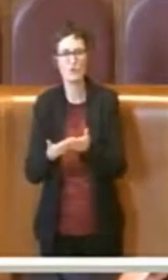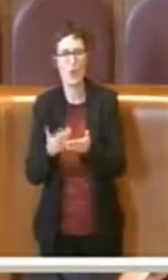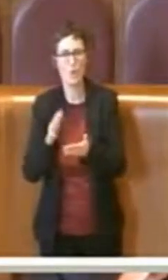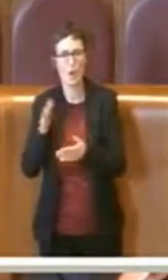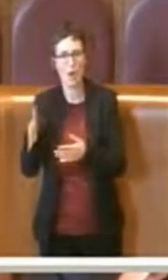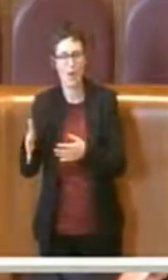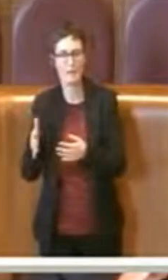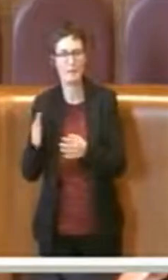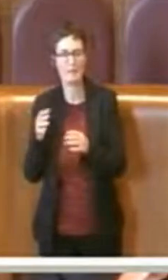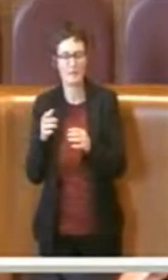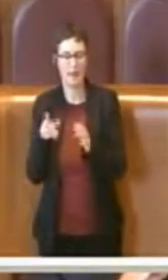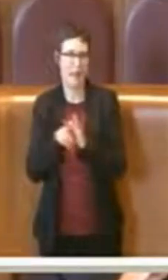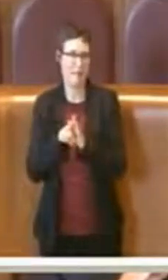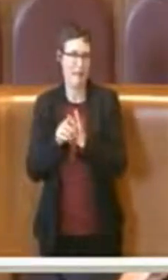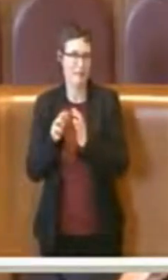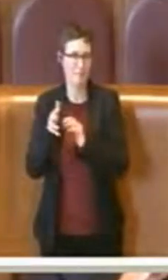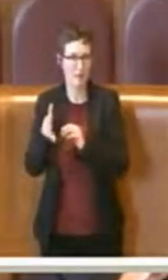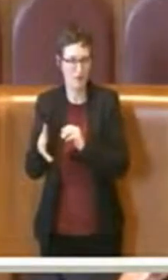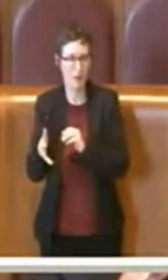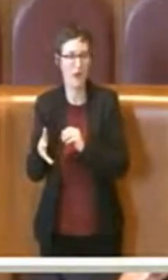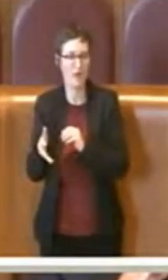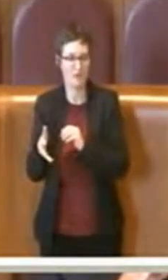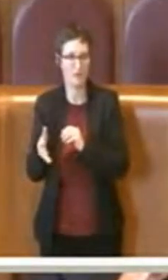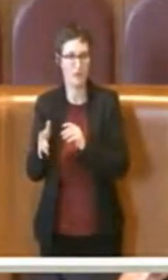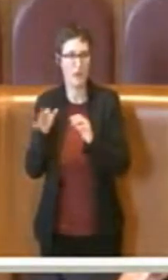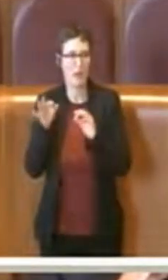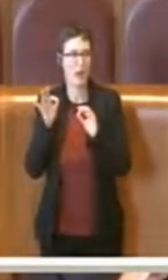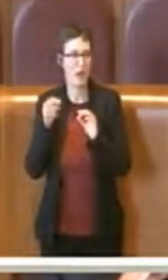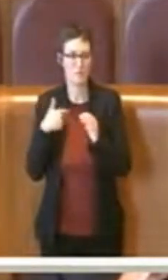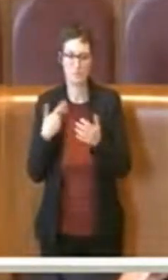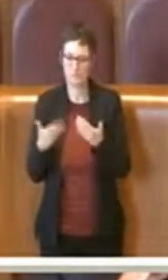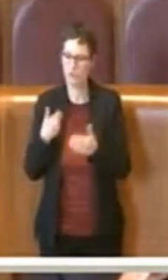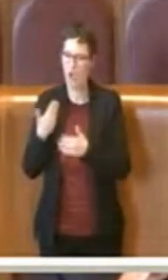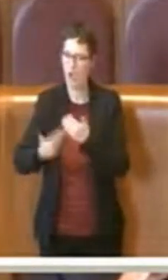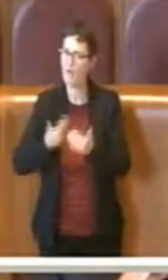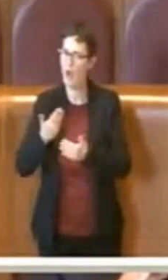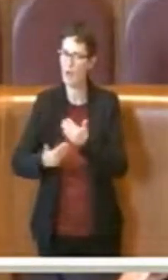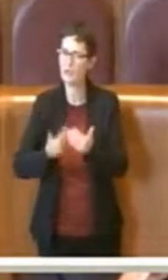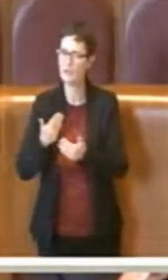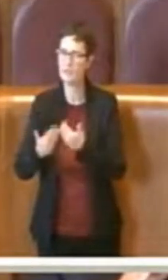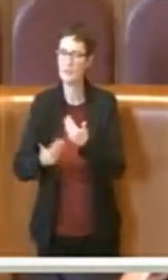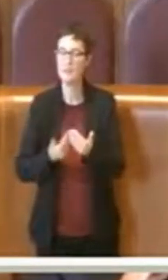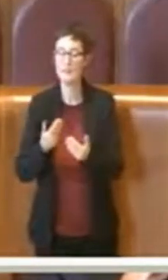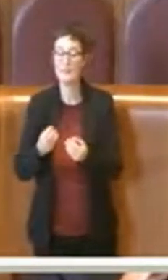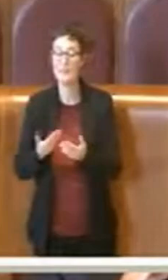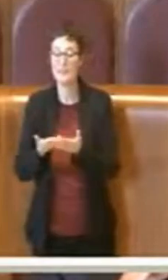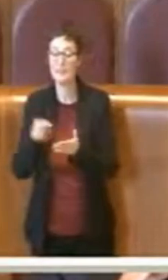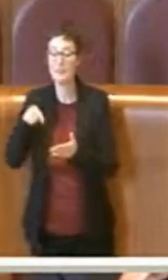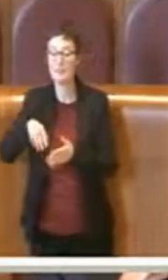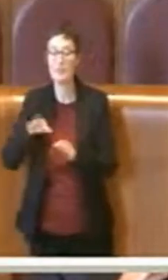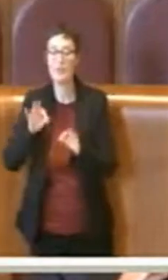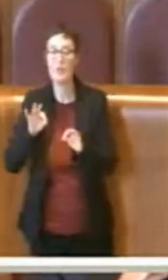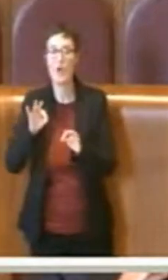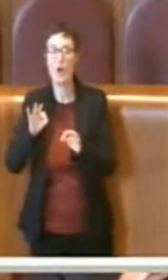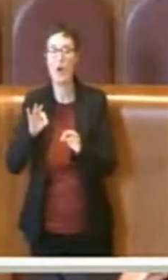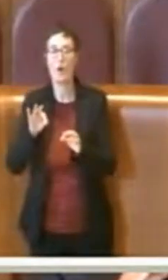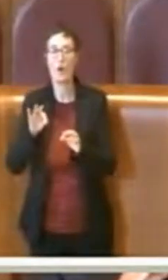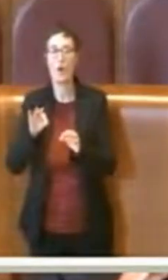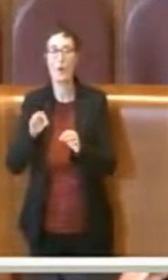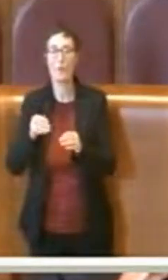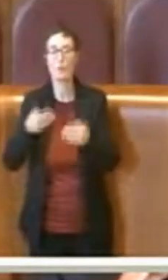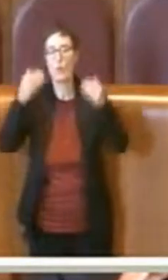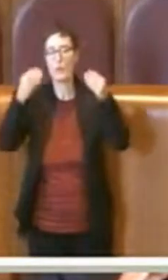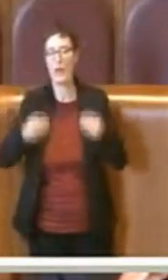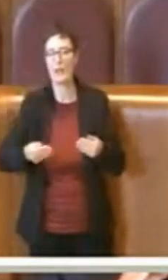è nell'ambito insomma del leader deliberativo sta andando avanti, che riguarda il principio della città piattaforma, e anche lì